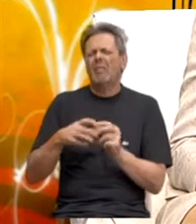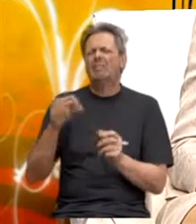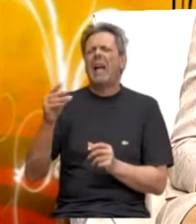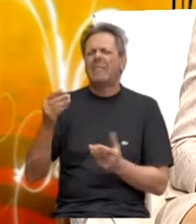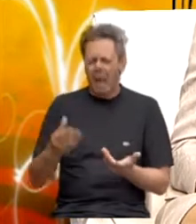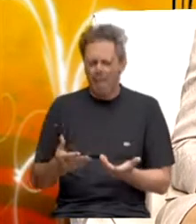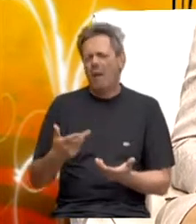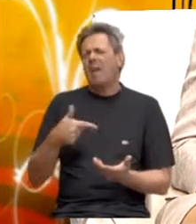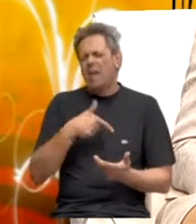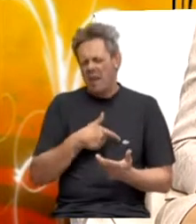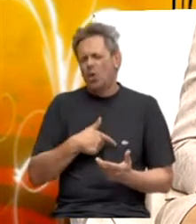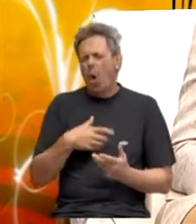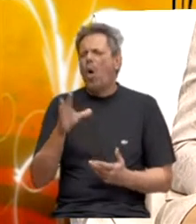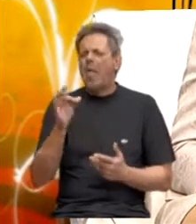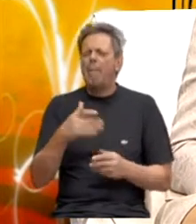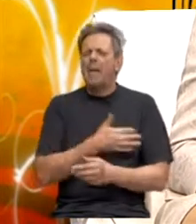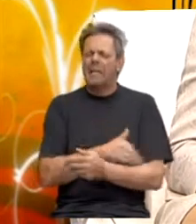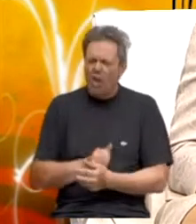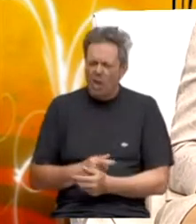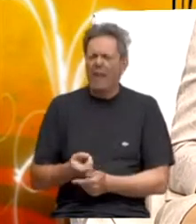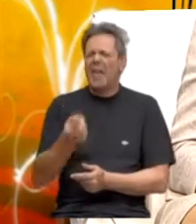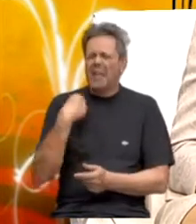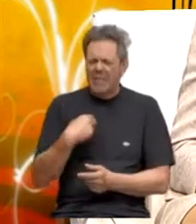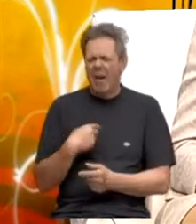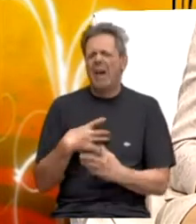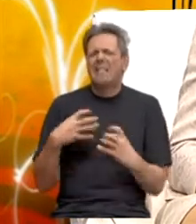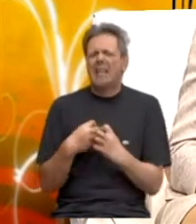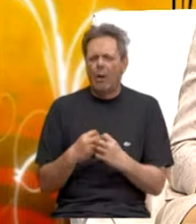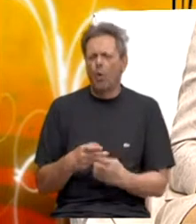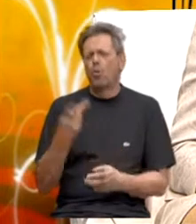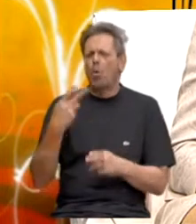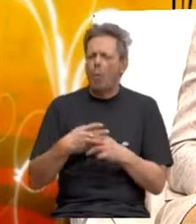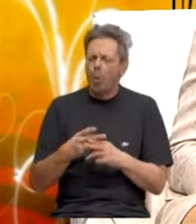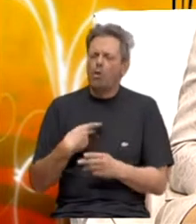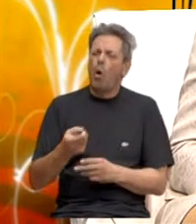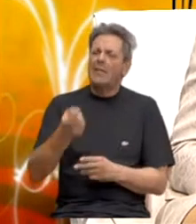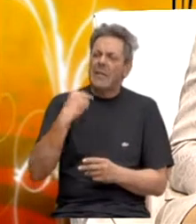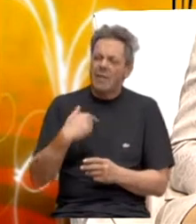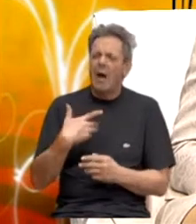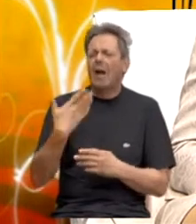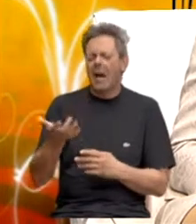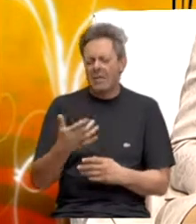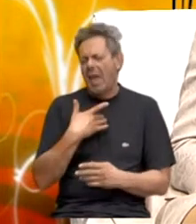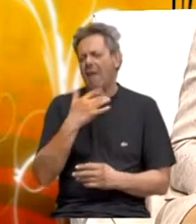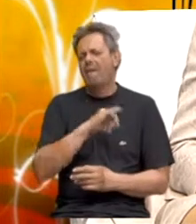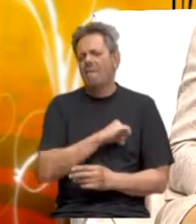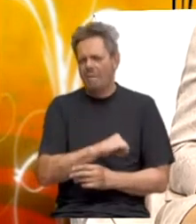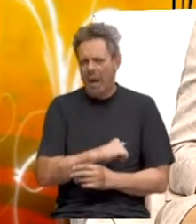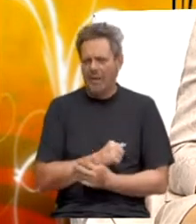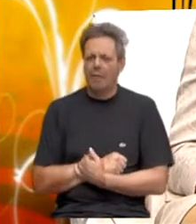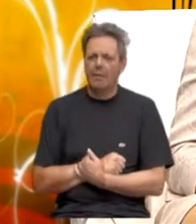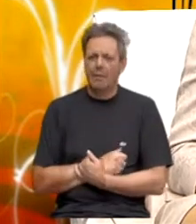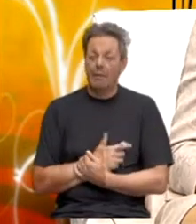lijepi kolesterol i izaziva aterosklerozu, znači to je ta bolest koja izaziva kasnije anginu i infarkt. Drugo